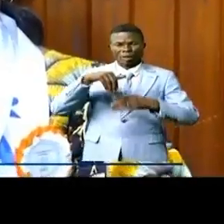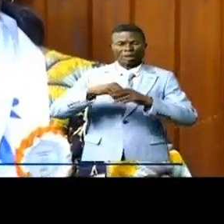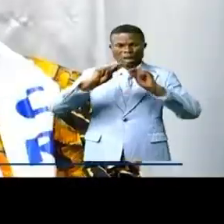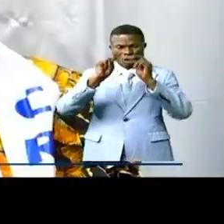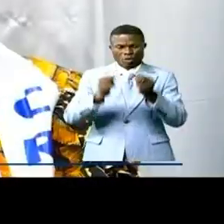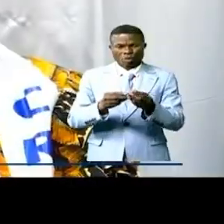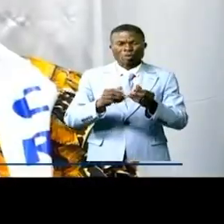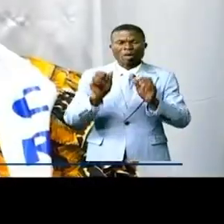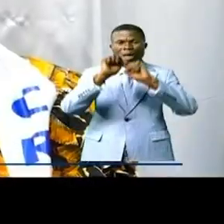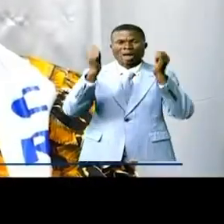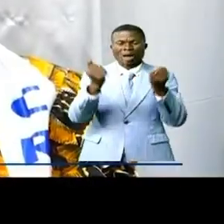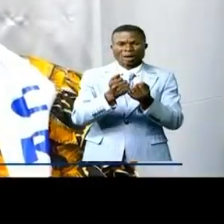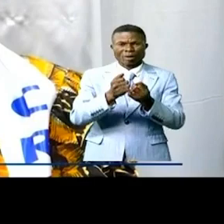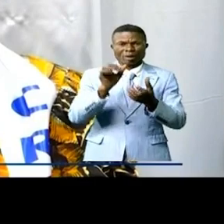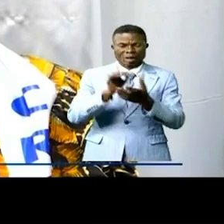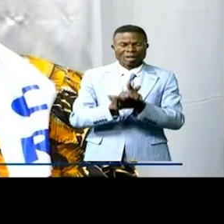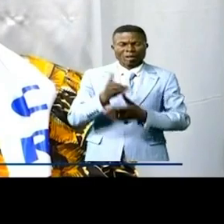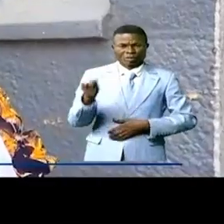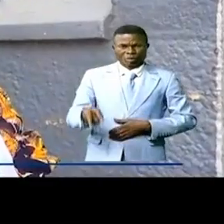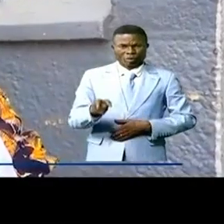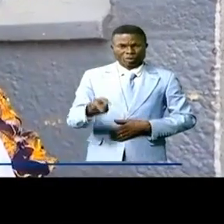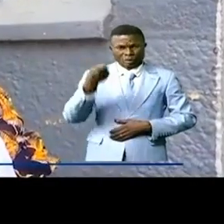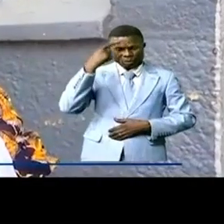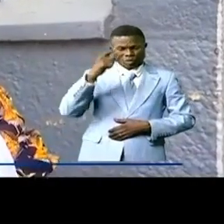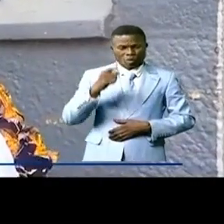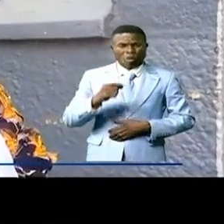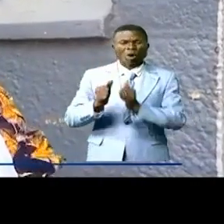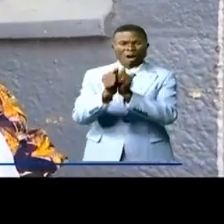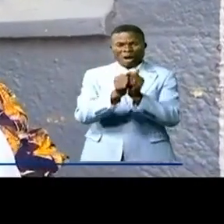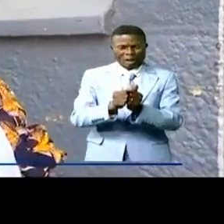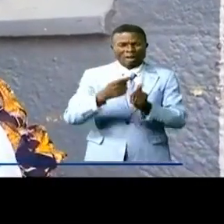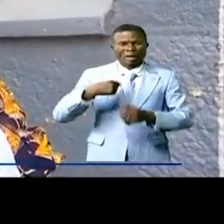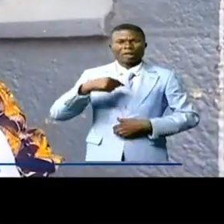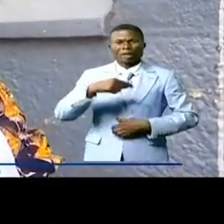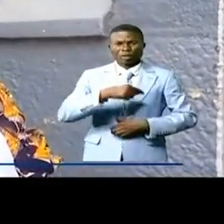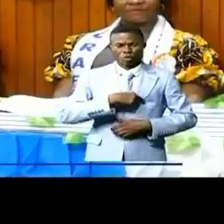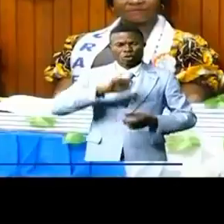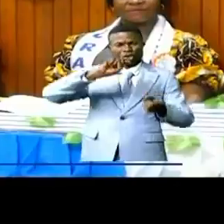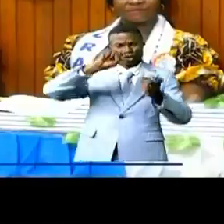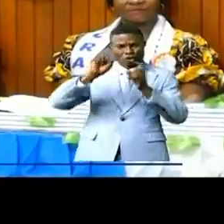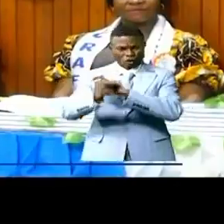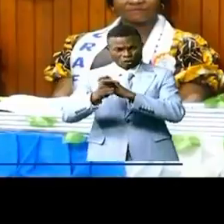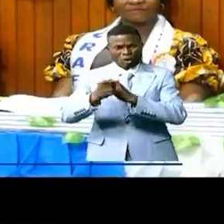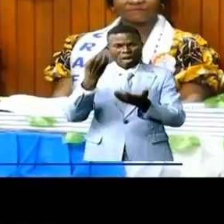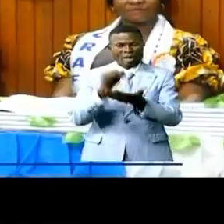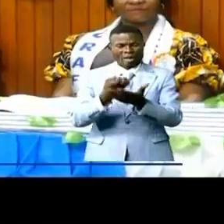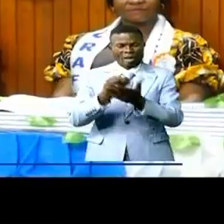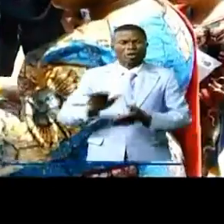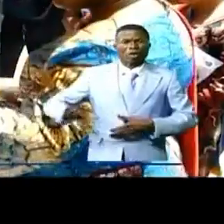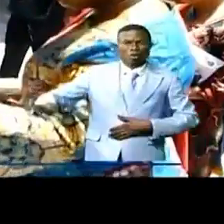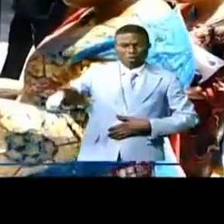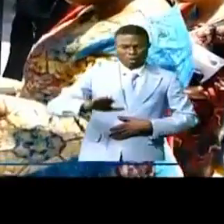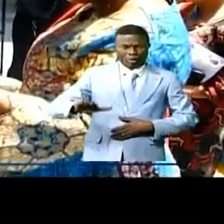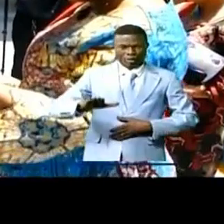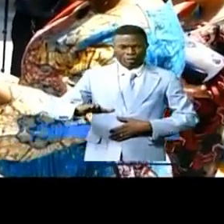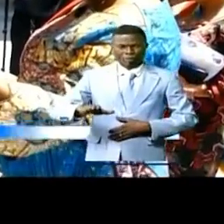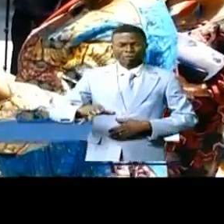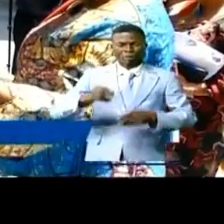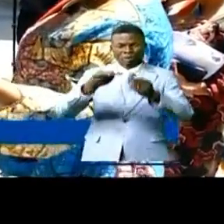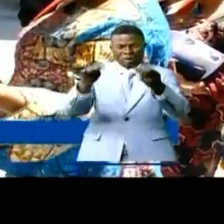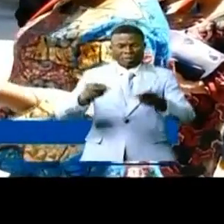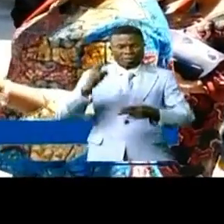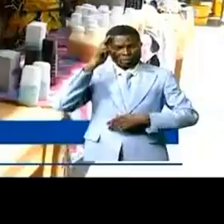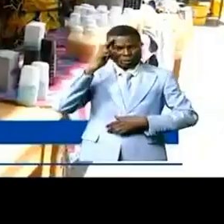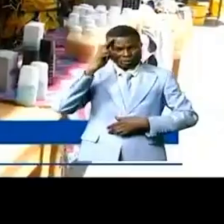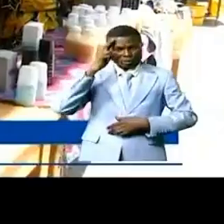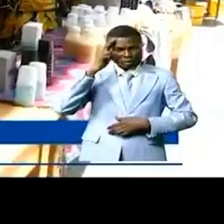l'association des monnaies et raphaël pour qu'ensemble nous puissions changer l'économie dite et les cadres des réflexions est